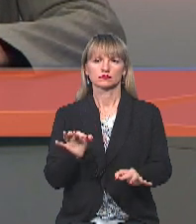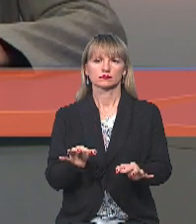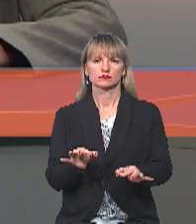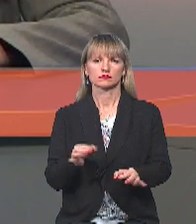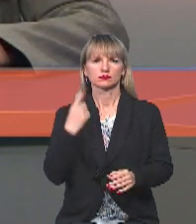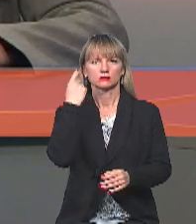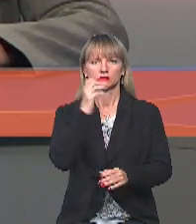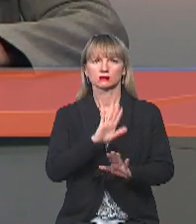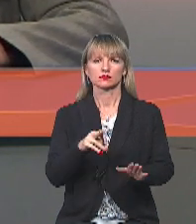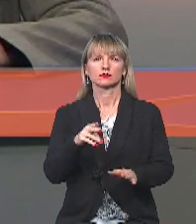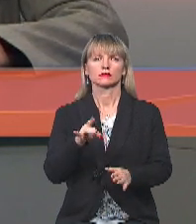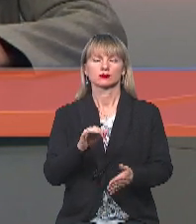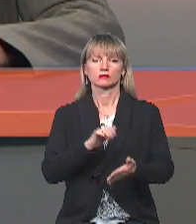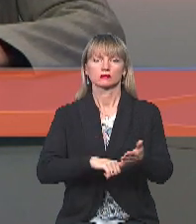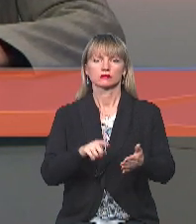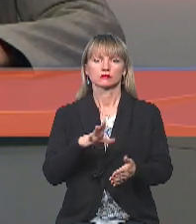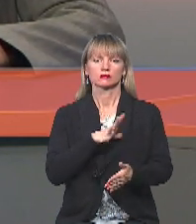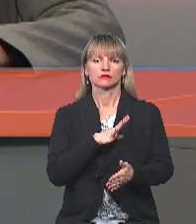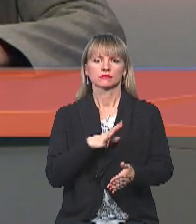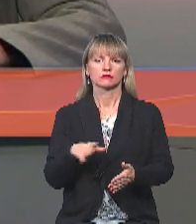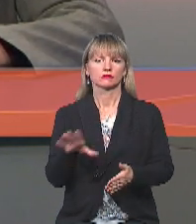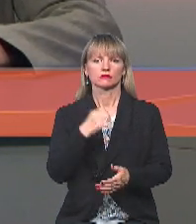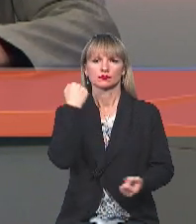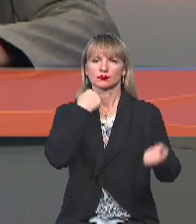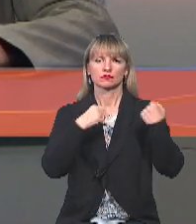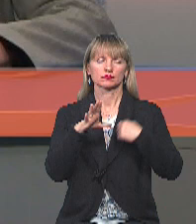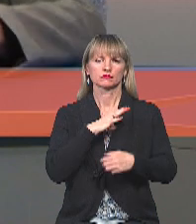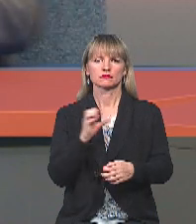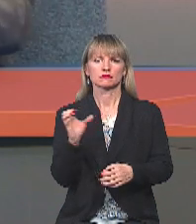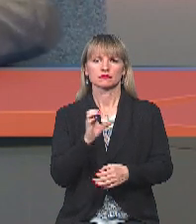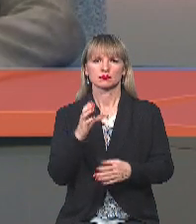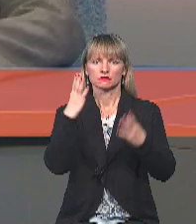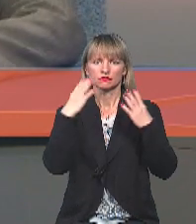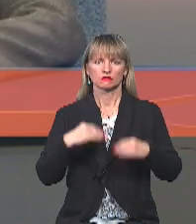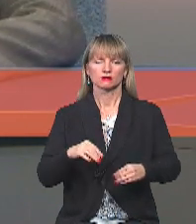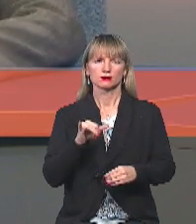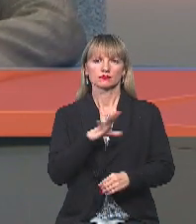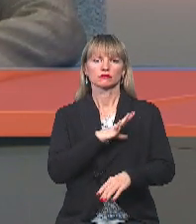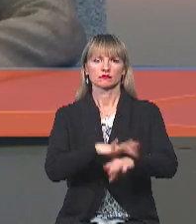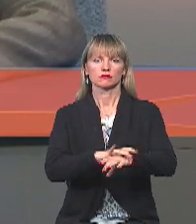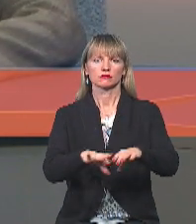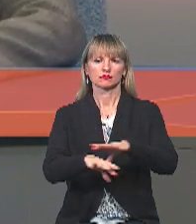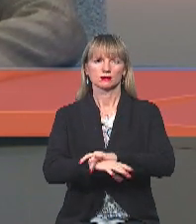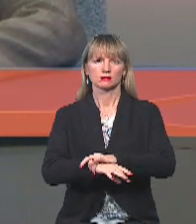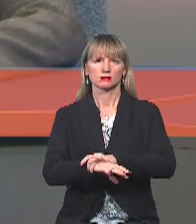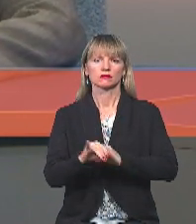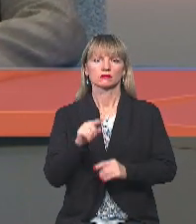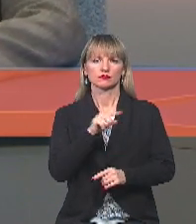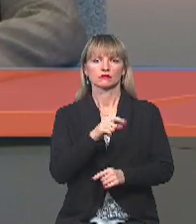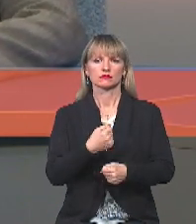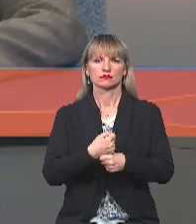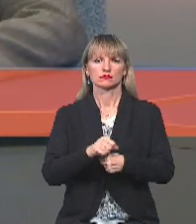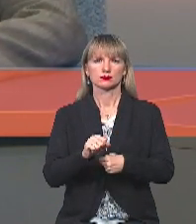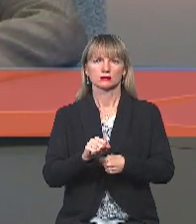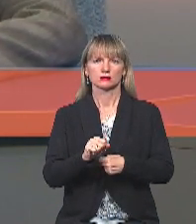не повідомляючи про причини. Він був весь побитий, він був синій, у нього були кайданки на руках, і його доставили